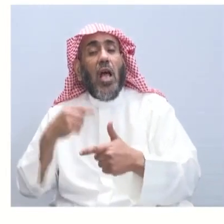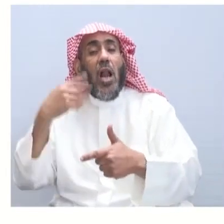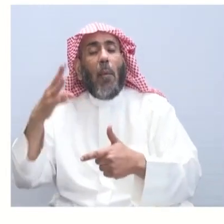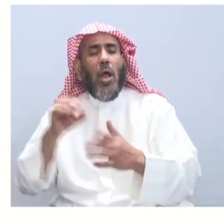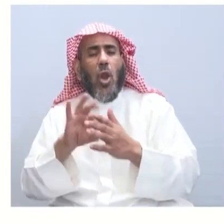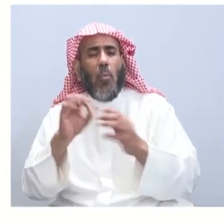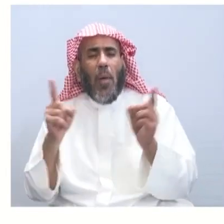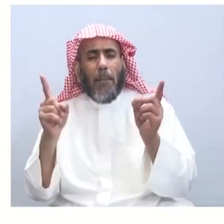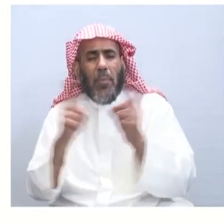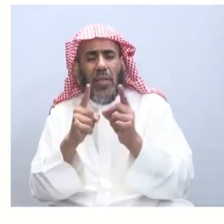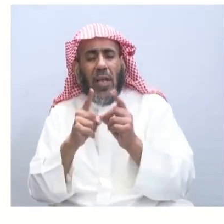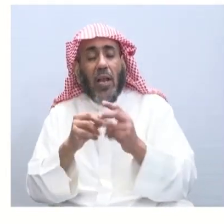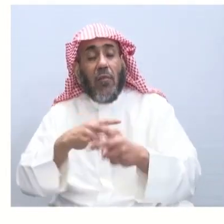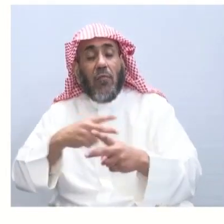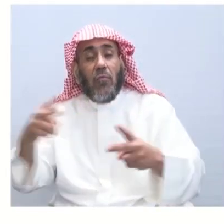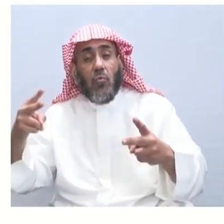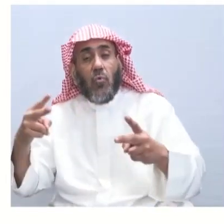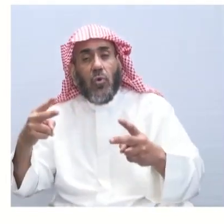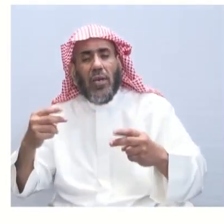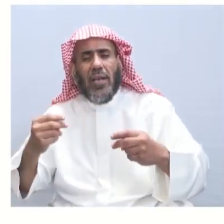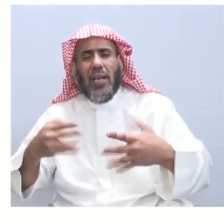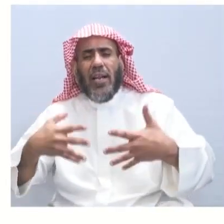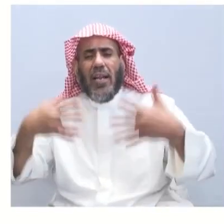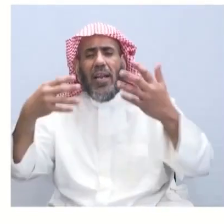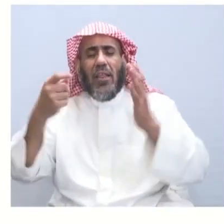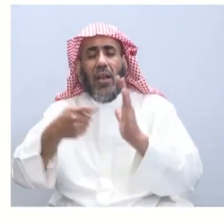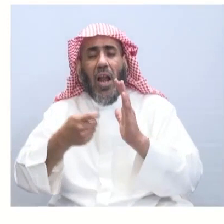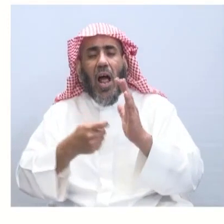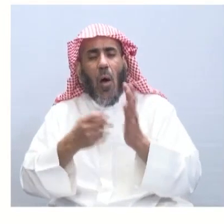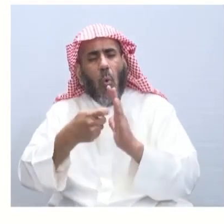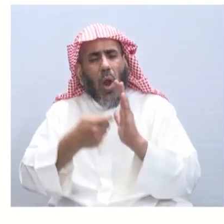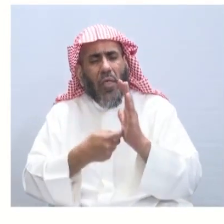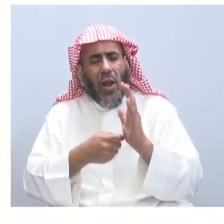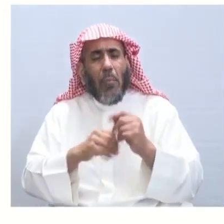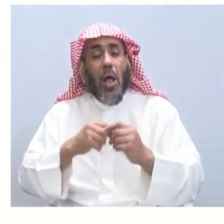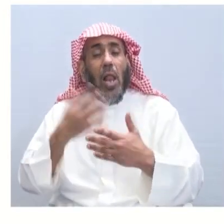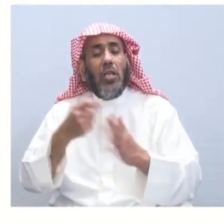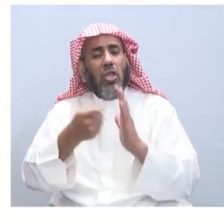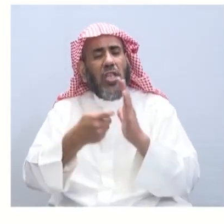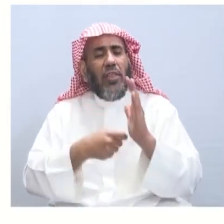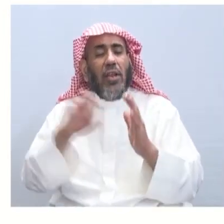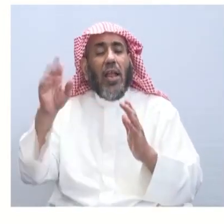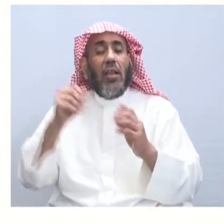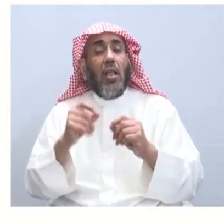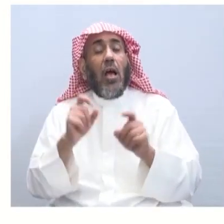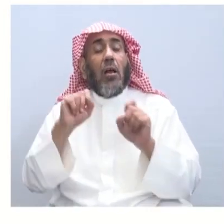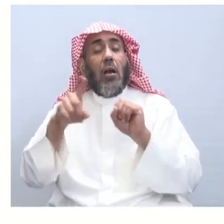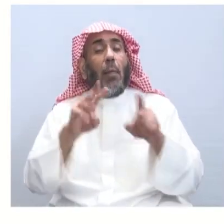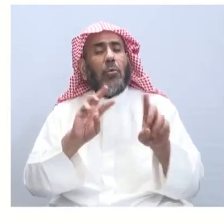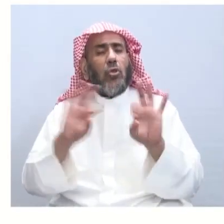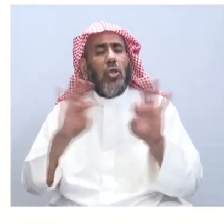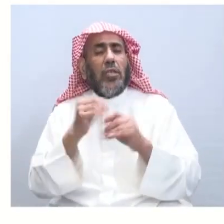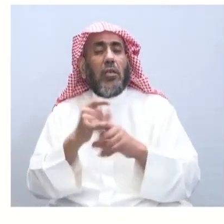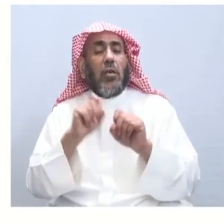نب مختصره عن فنون النثر العربي فنون النثر العربي الحديث طبعا الفنون التي ظهرت في هذا العصر هذا هو رابط الدرس الرقمي بامكانك